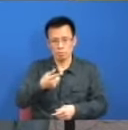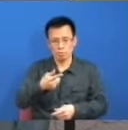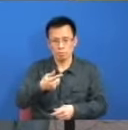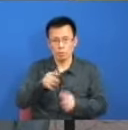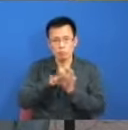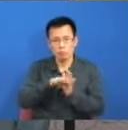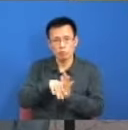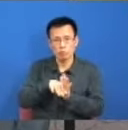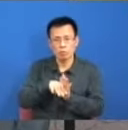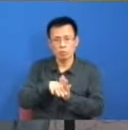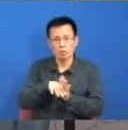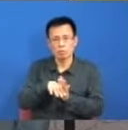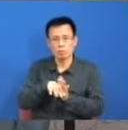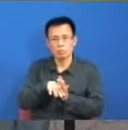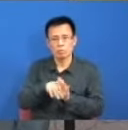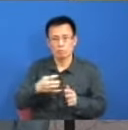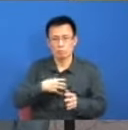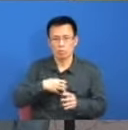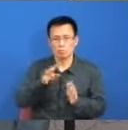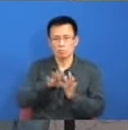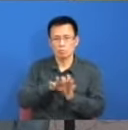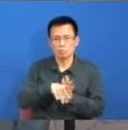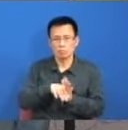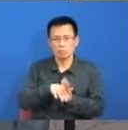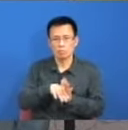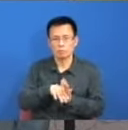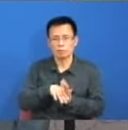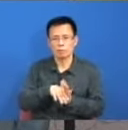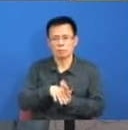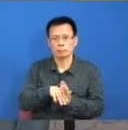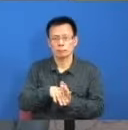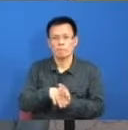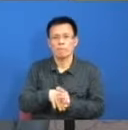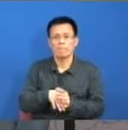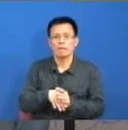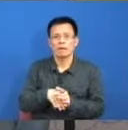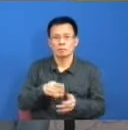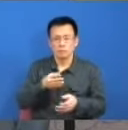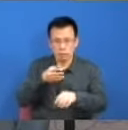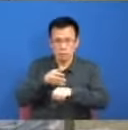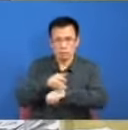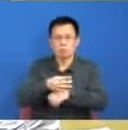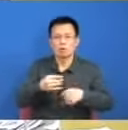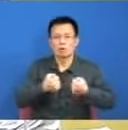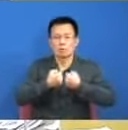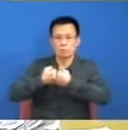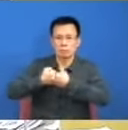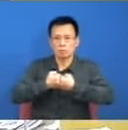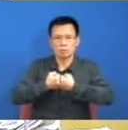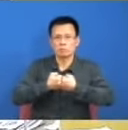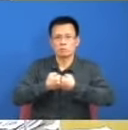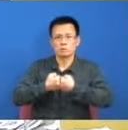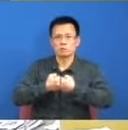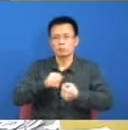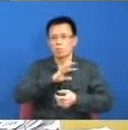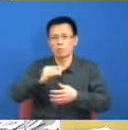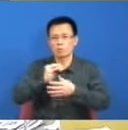係 係咪？ 但我諗佢有轉移視線嘅成分啦。咁、但係個問題就係社會嘅矛盾，就唔會因為